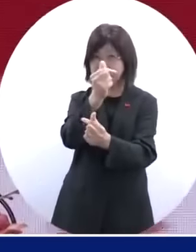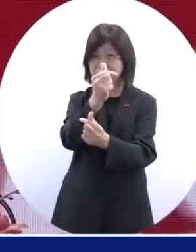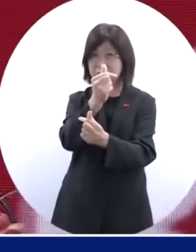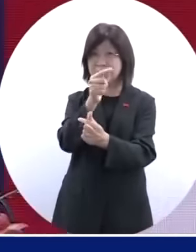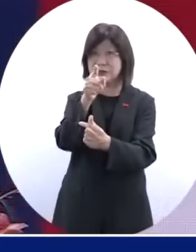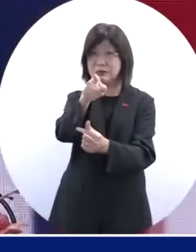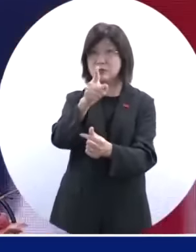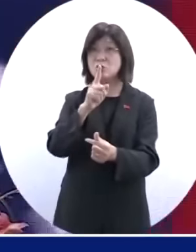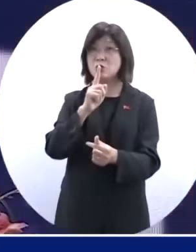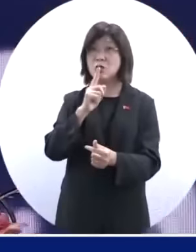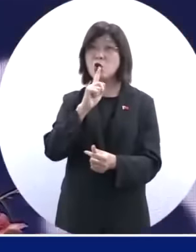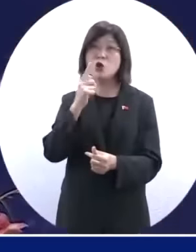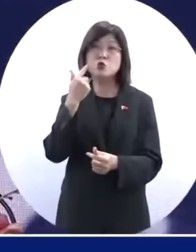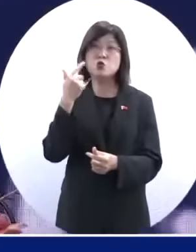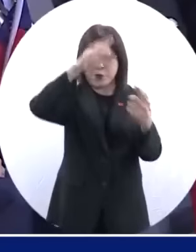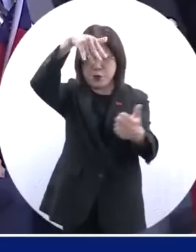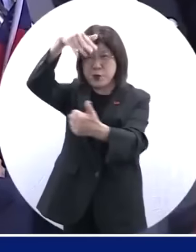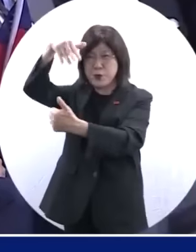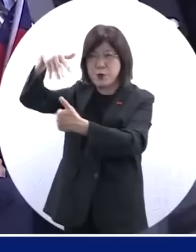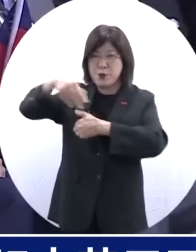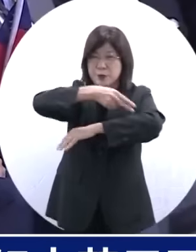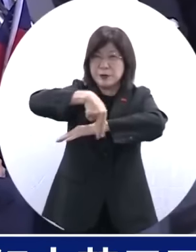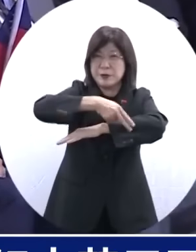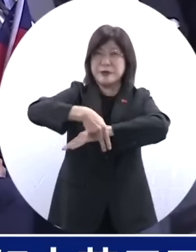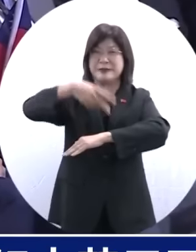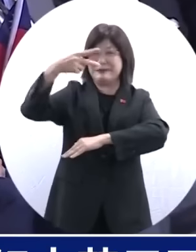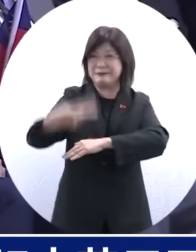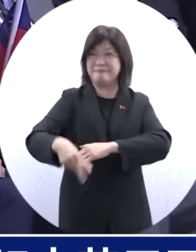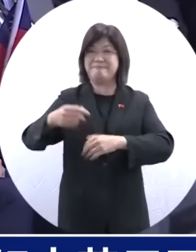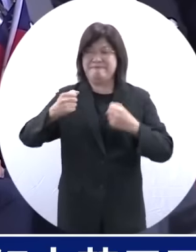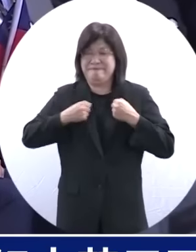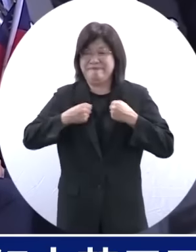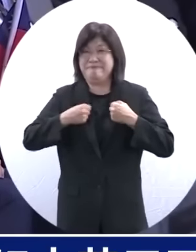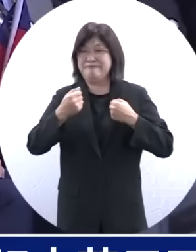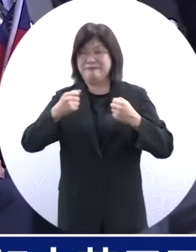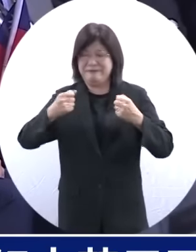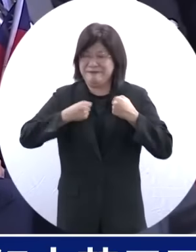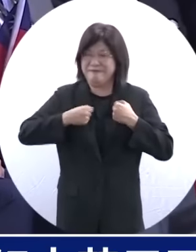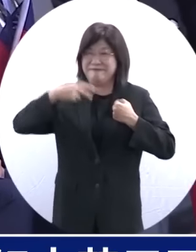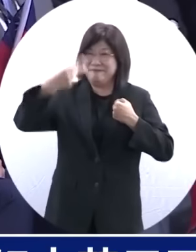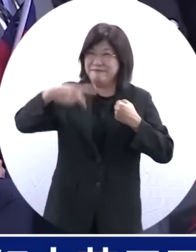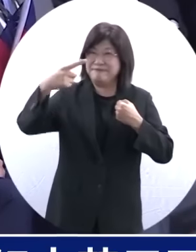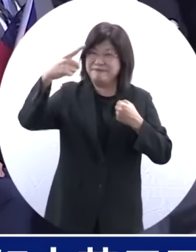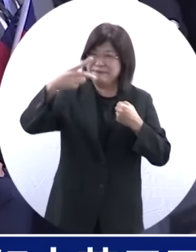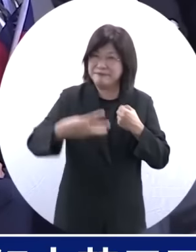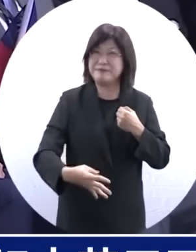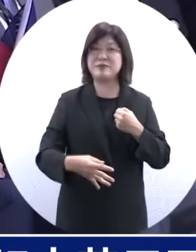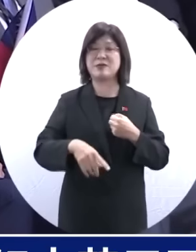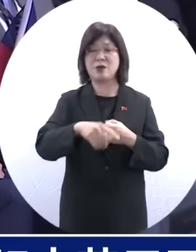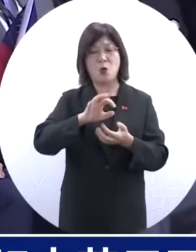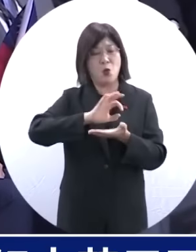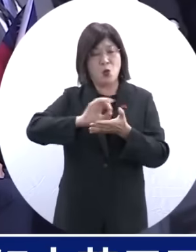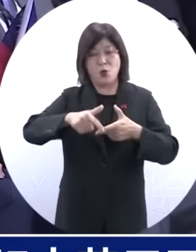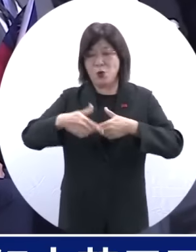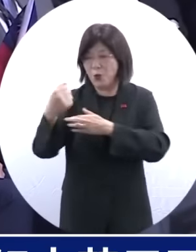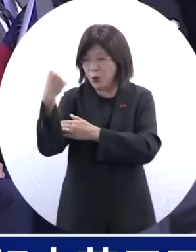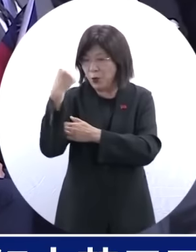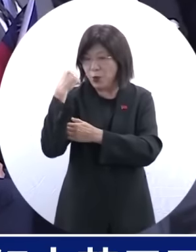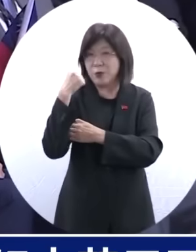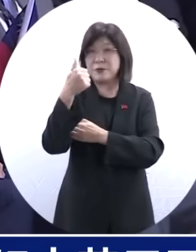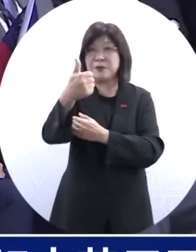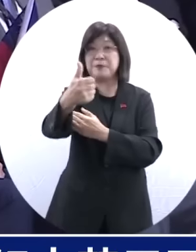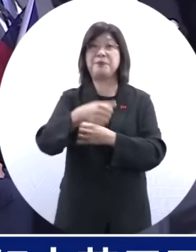切勿用祖国两字。 以建国年份差距彰显两岸互不隶属，而赖清德也借着立法院长韩国